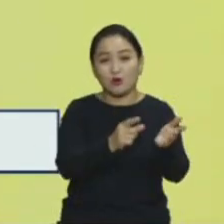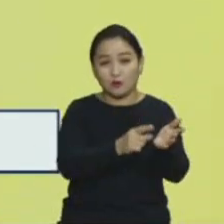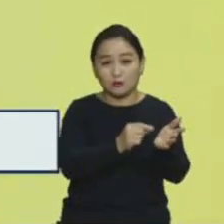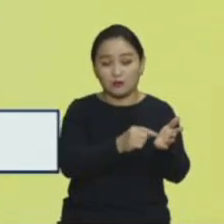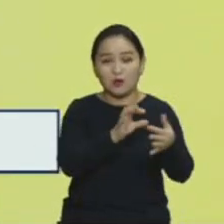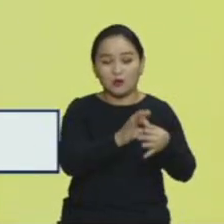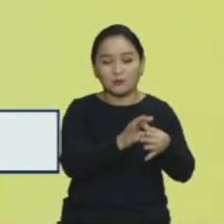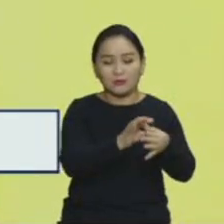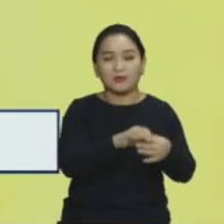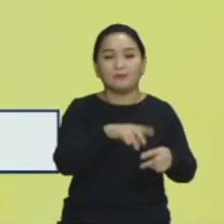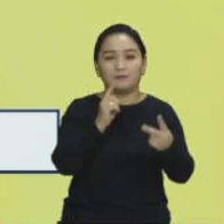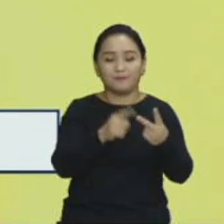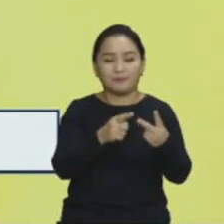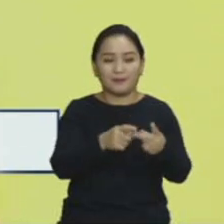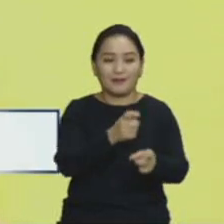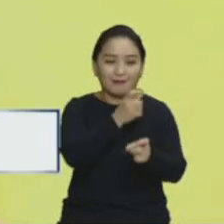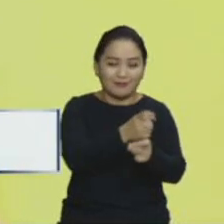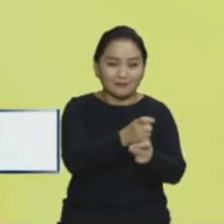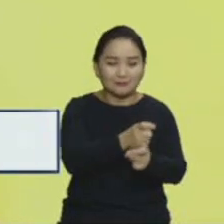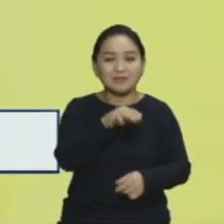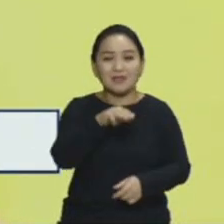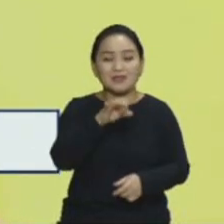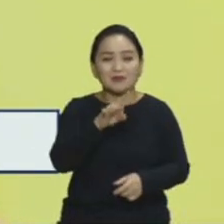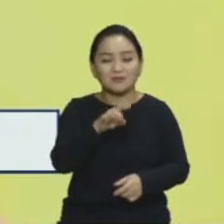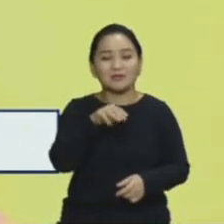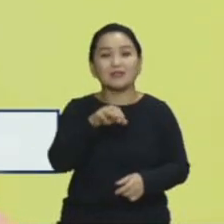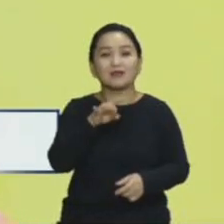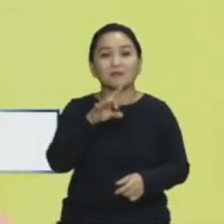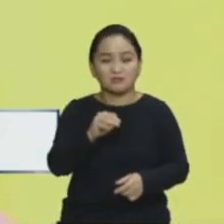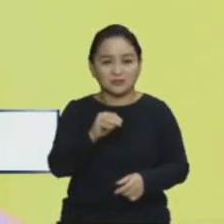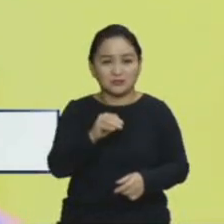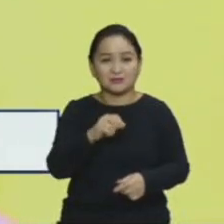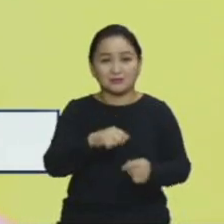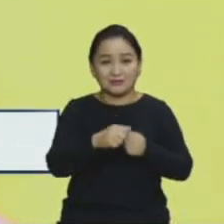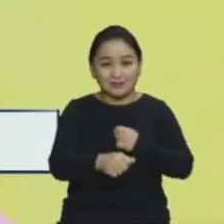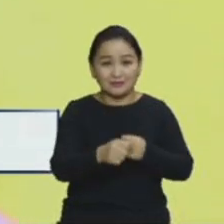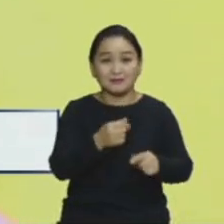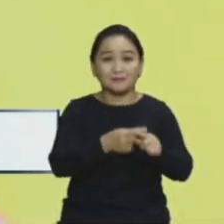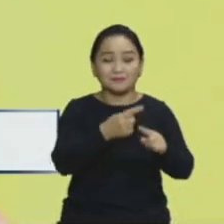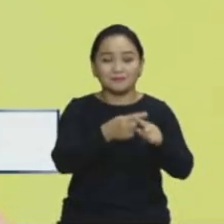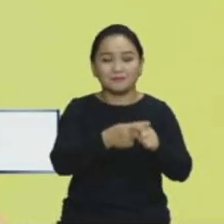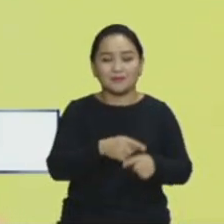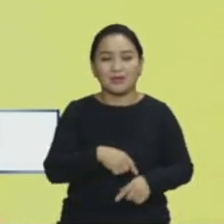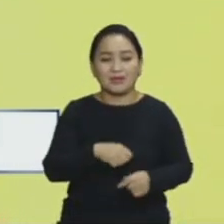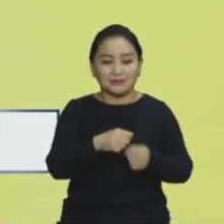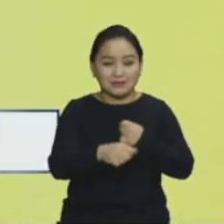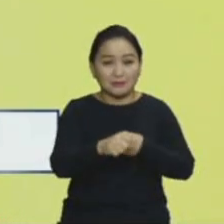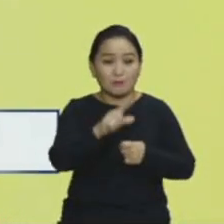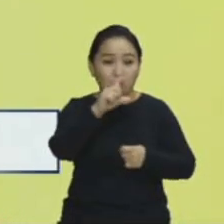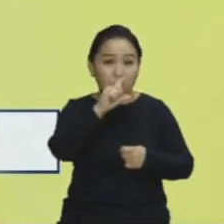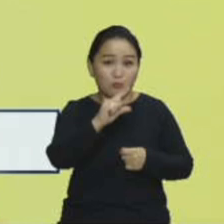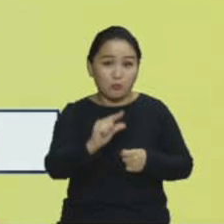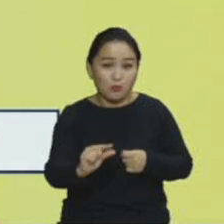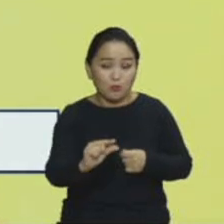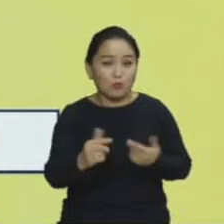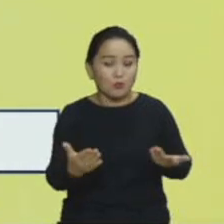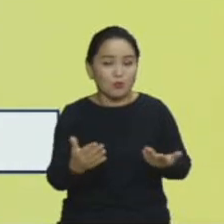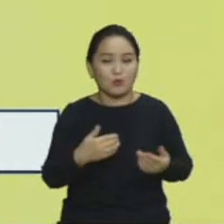халамж төтгөр төтгөлийн зардал нилээд үлс өндөр өсөж байгаа. Тийм учраас зардлыг бууруулах төөр алхам нь ерөөхдөө